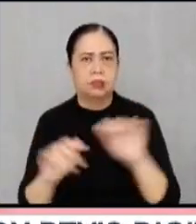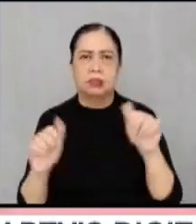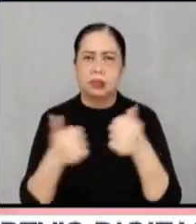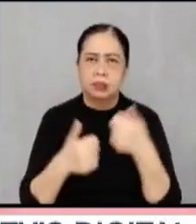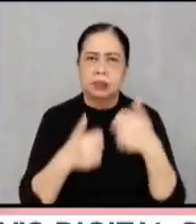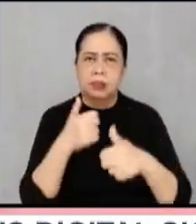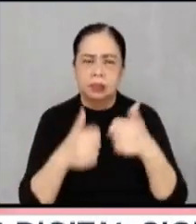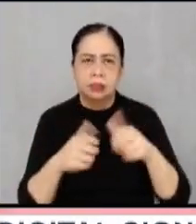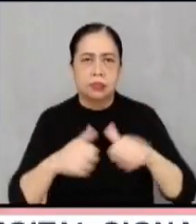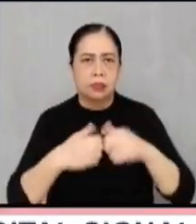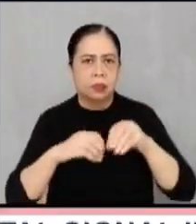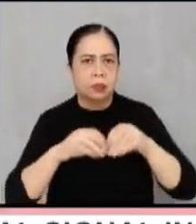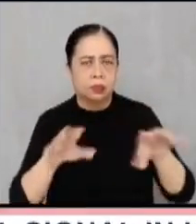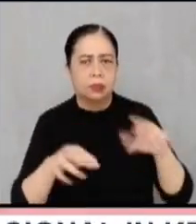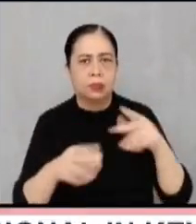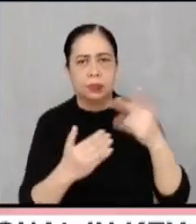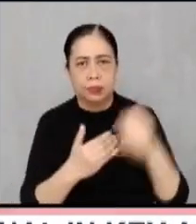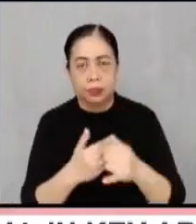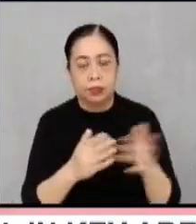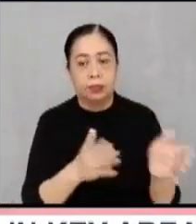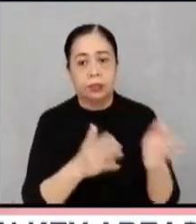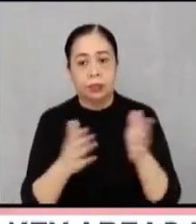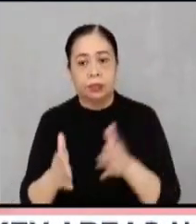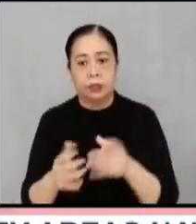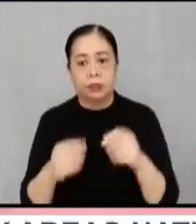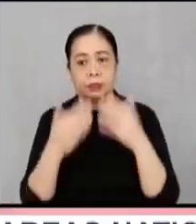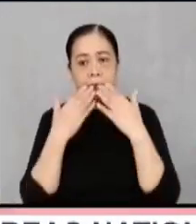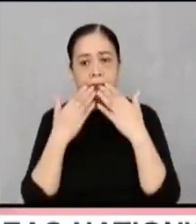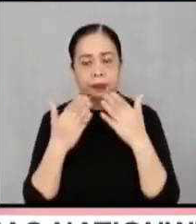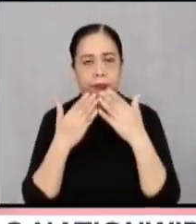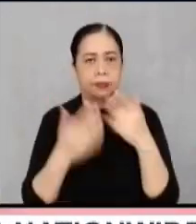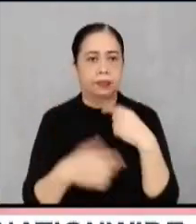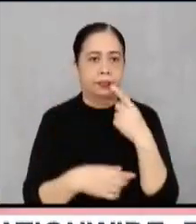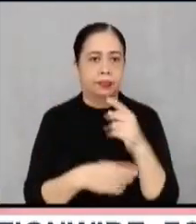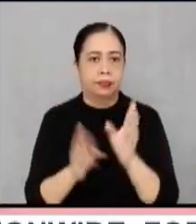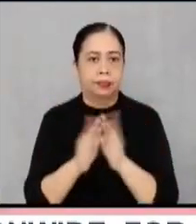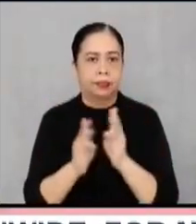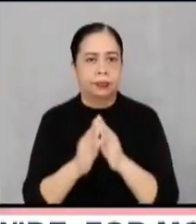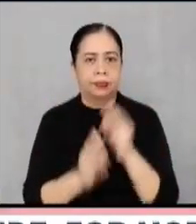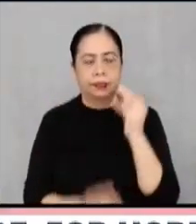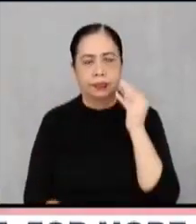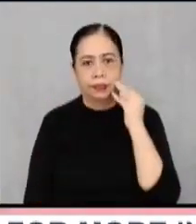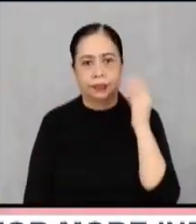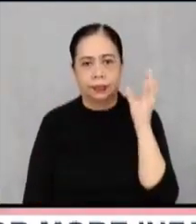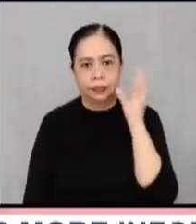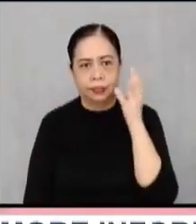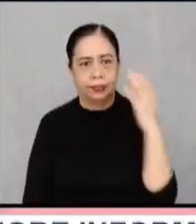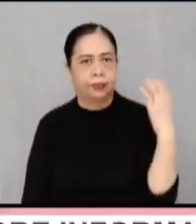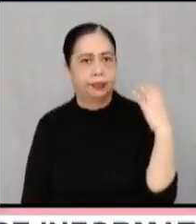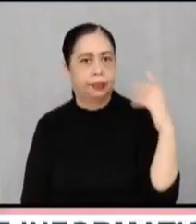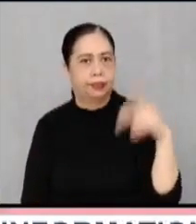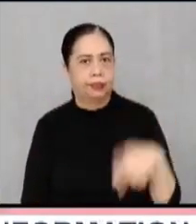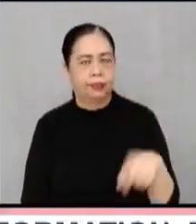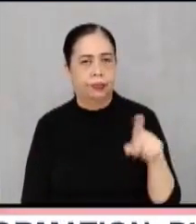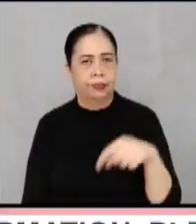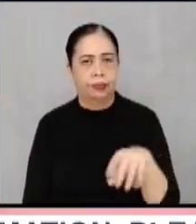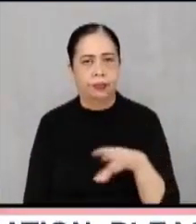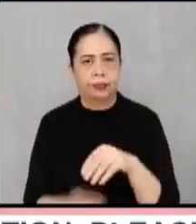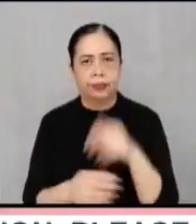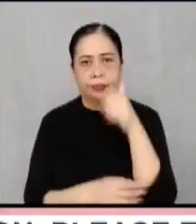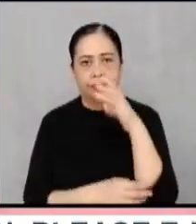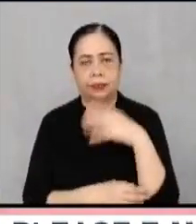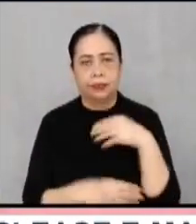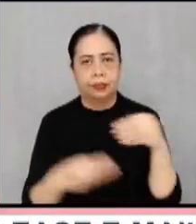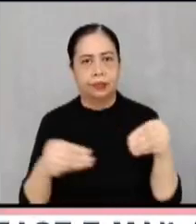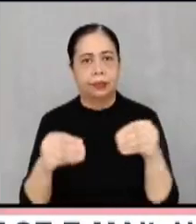ng proyekto. Samantala, nagpasalamat sa nasabing forum si Marivith Kawi, chairperson ng Tangkal's Women Marketing